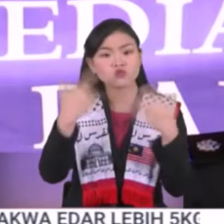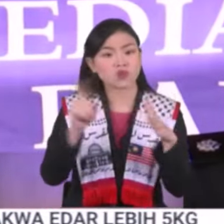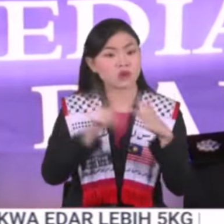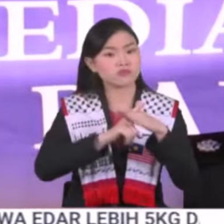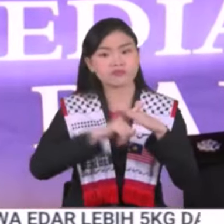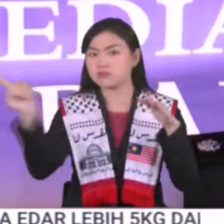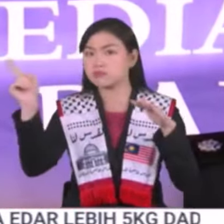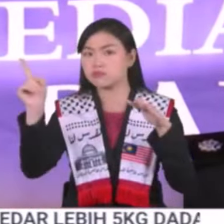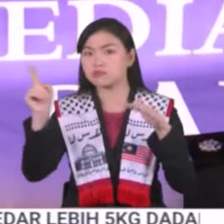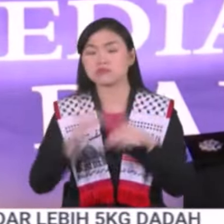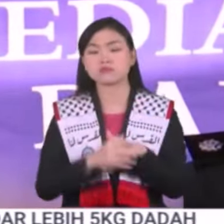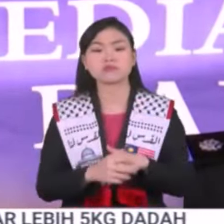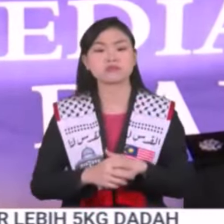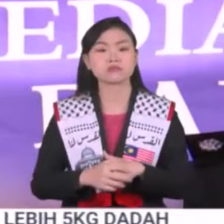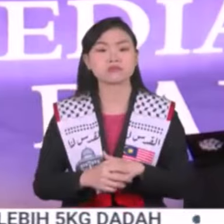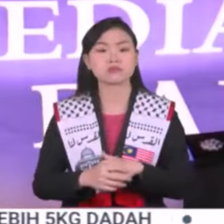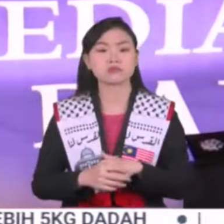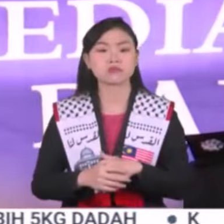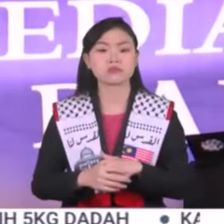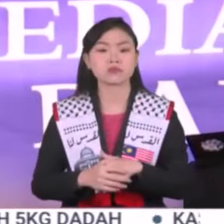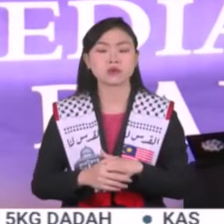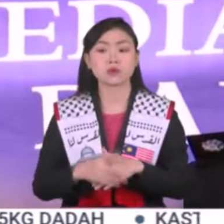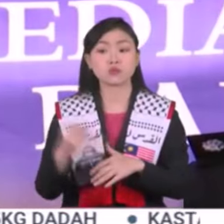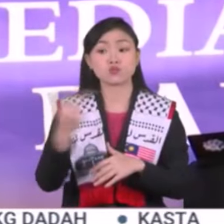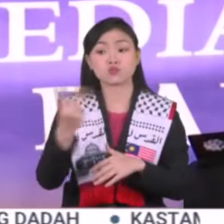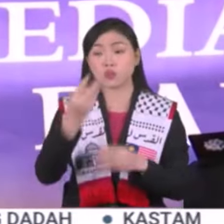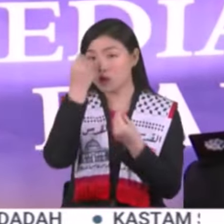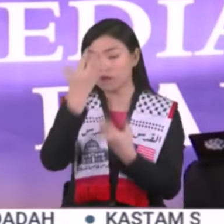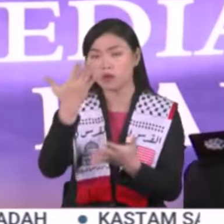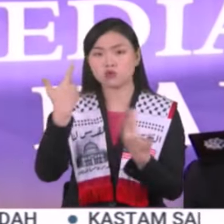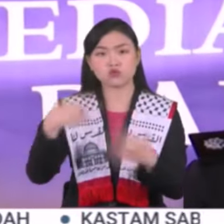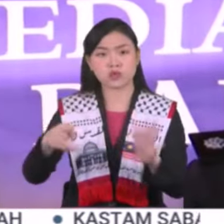melarikan diri. Butiran kedua-dua mereka